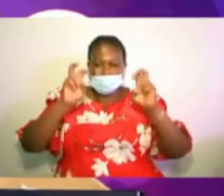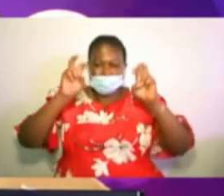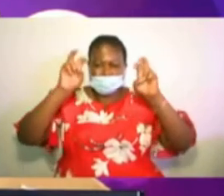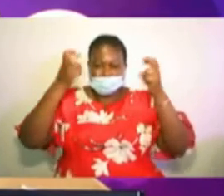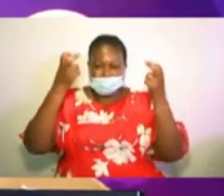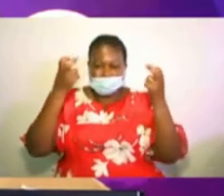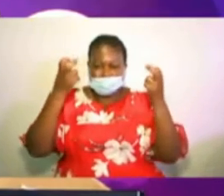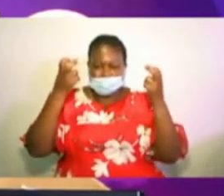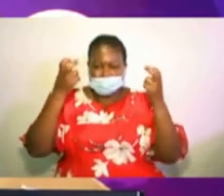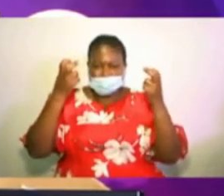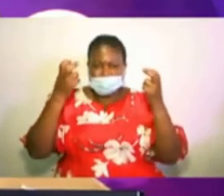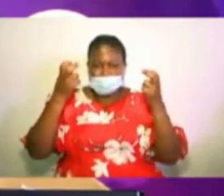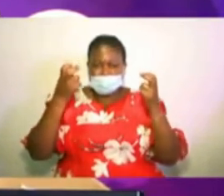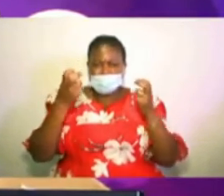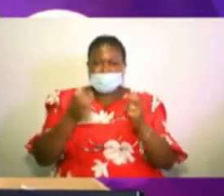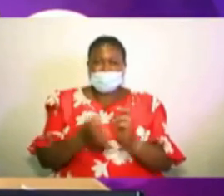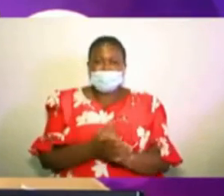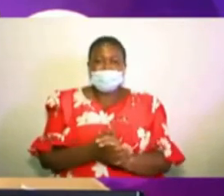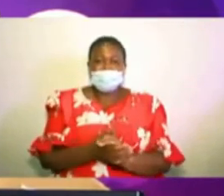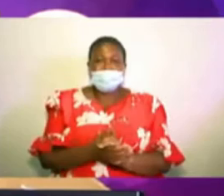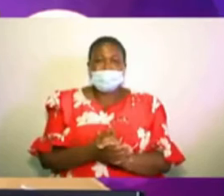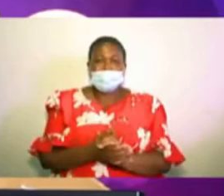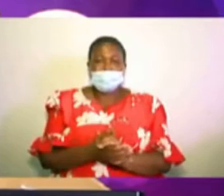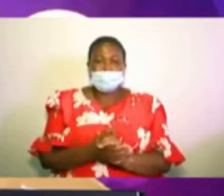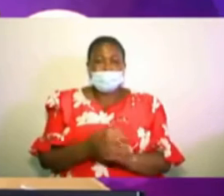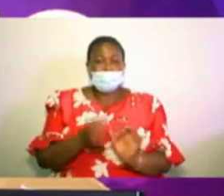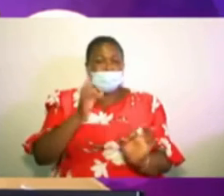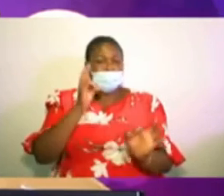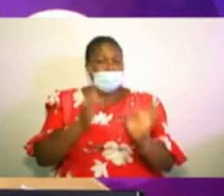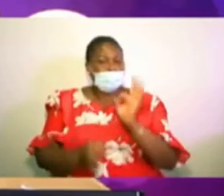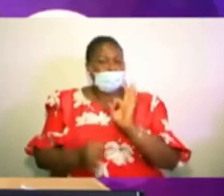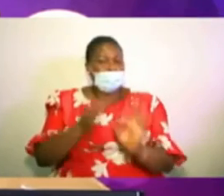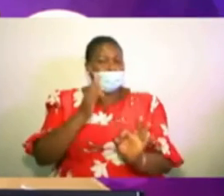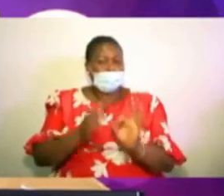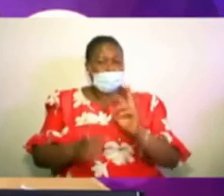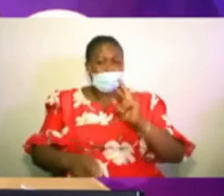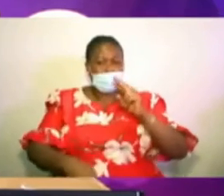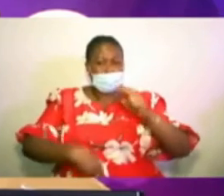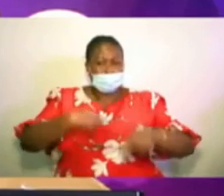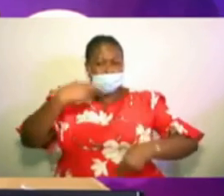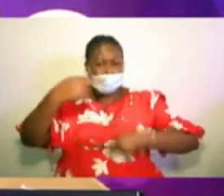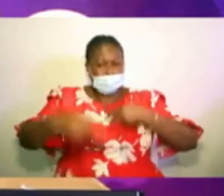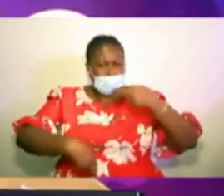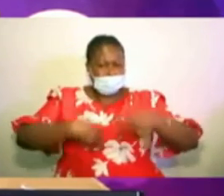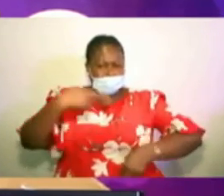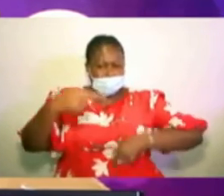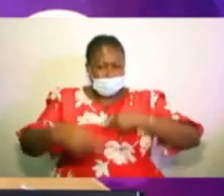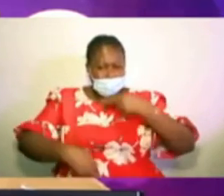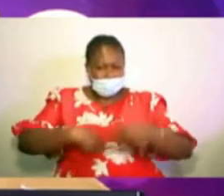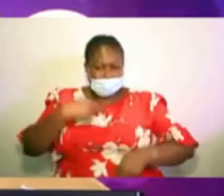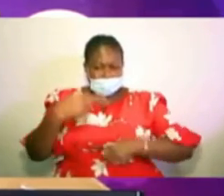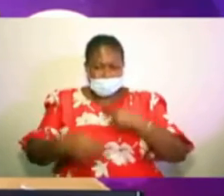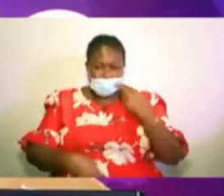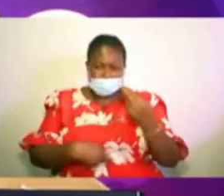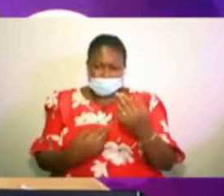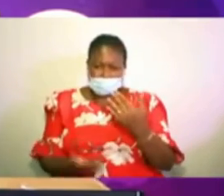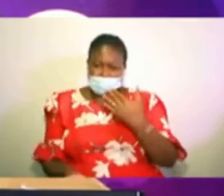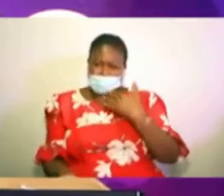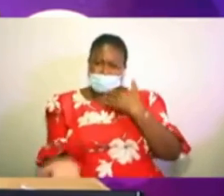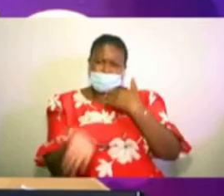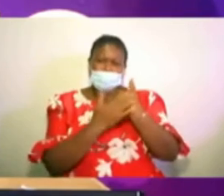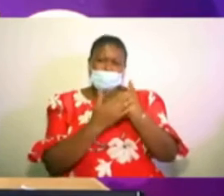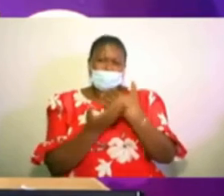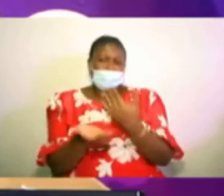vivifie. If revival is bringing back to life. Et donc,